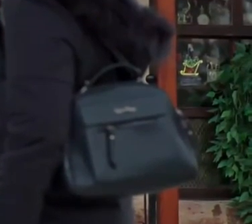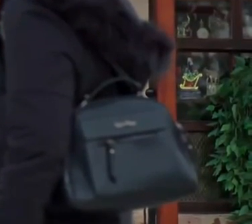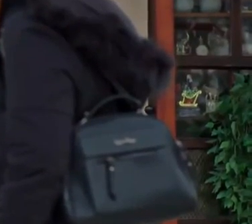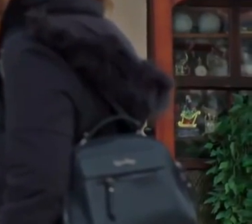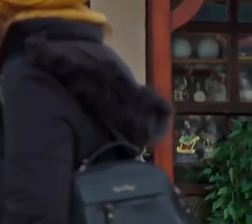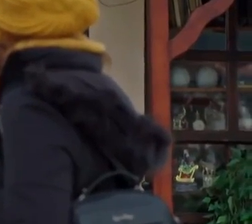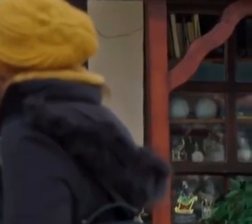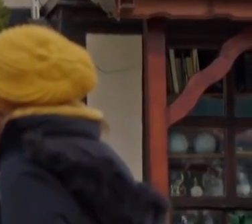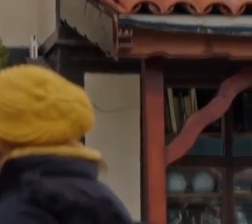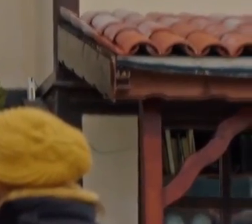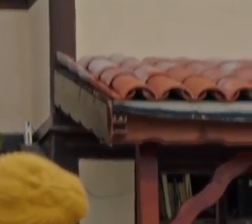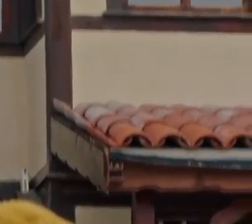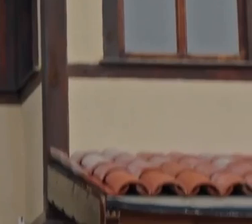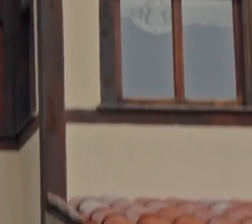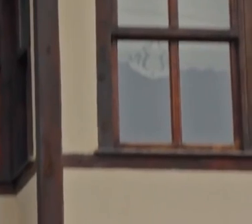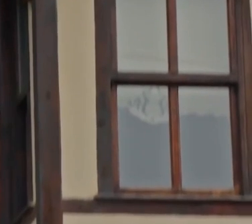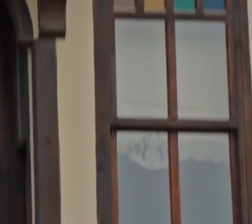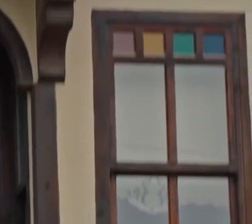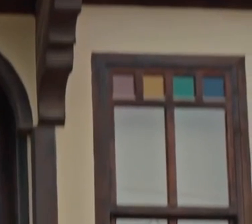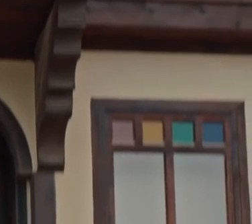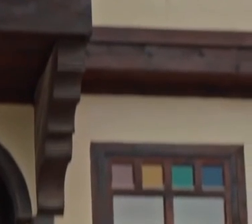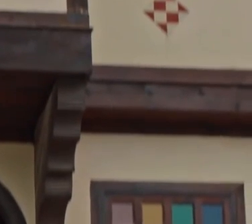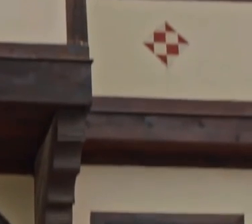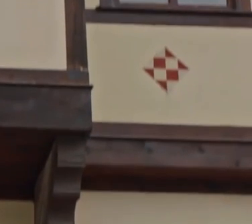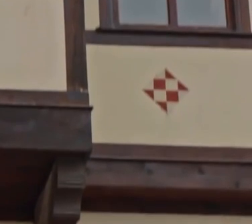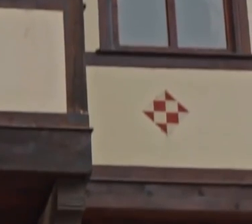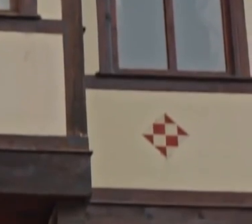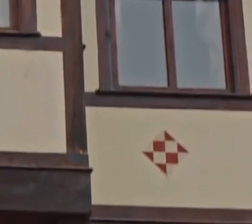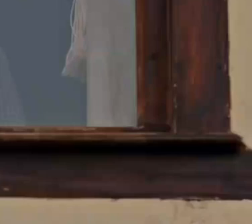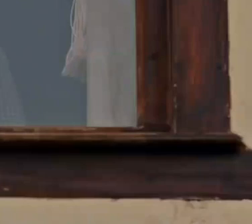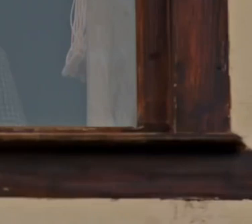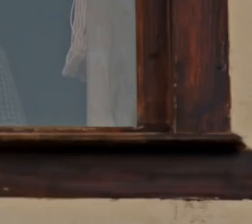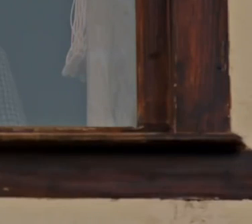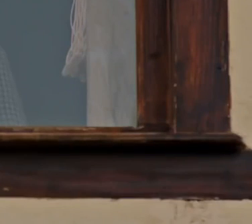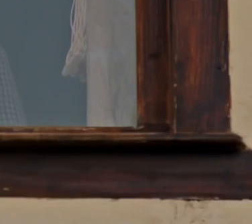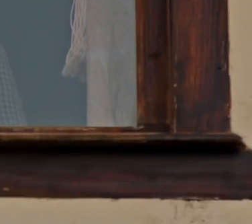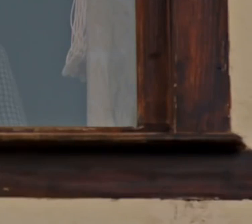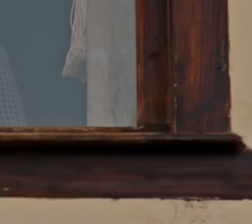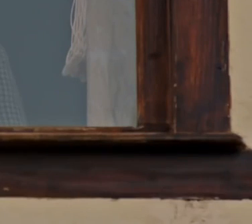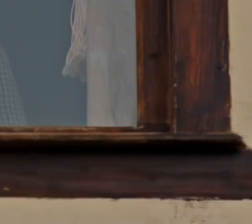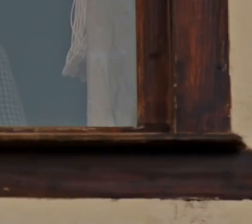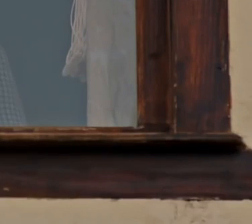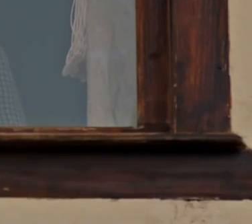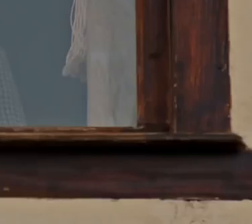Alev İbrahimlere doğru bakarak Arda ile içeri girerken Ejder keyifle izlemeye devam ediyor.